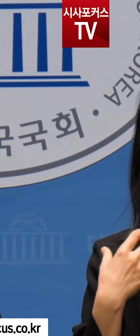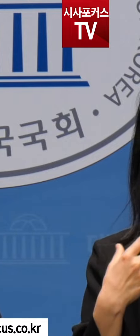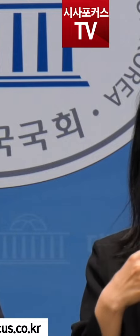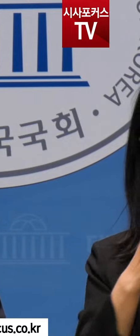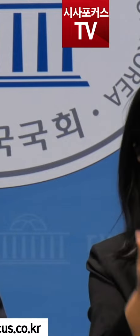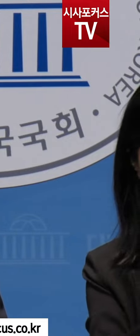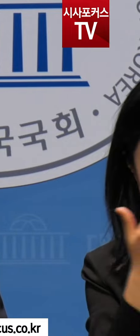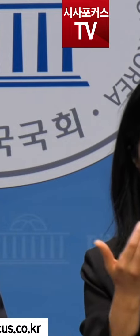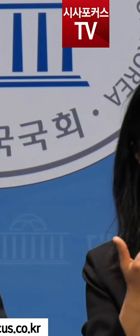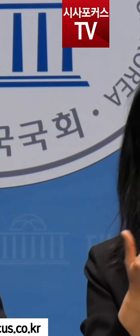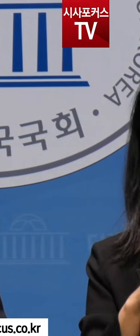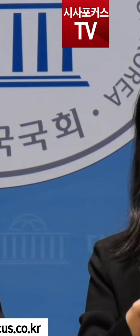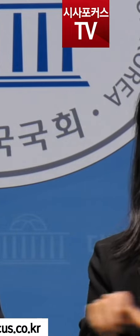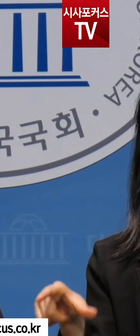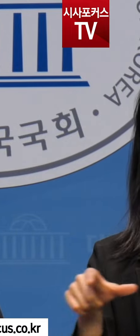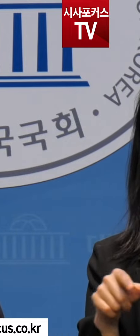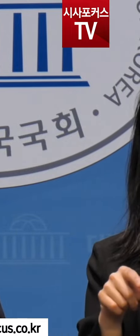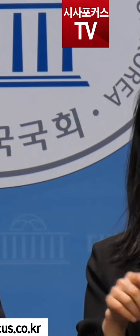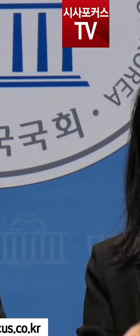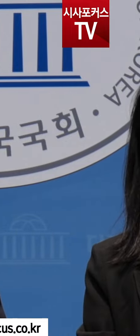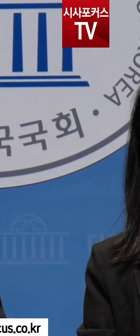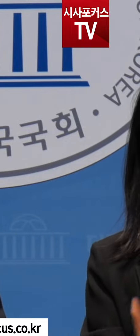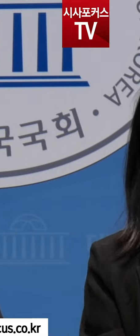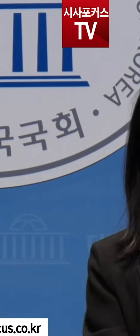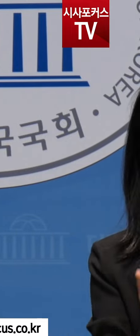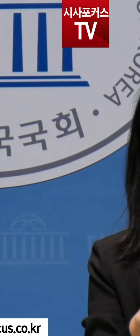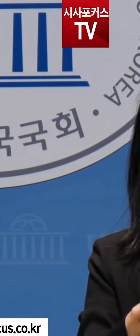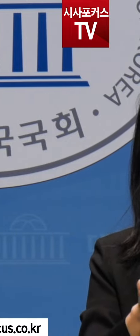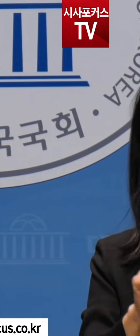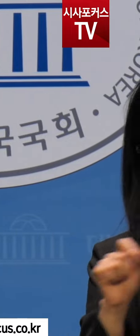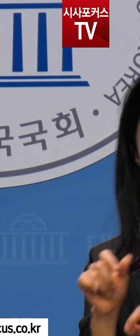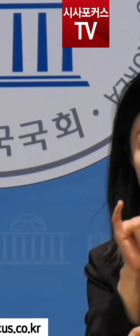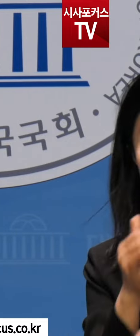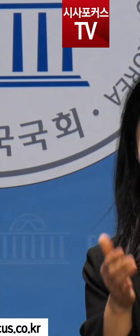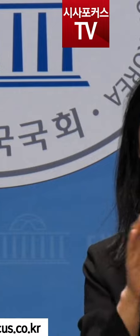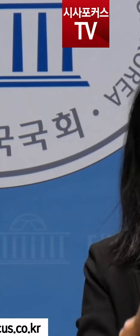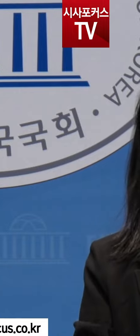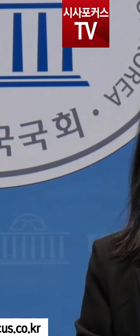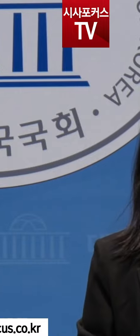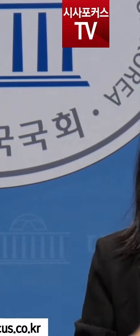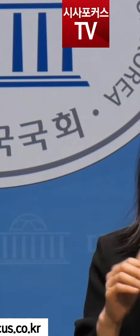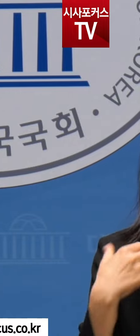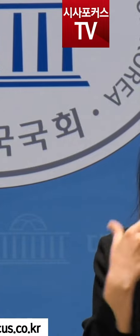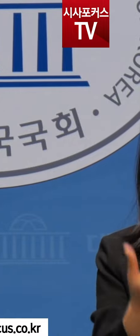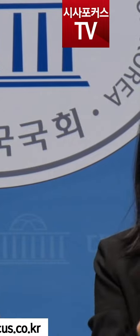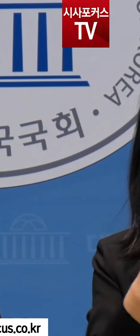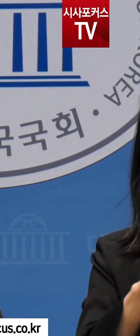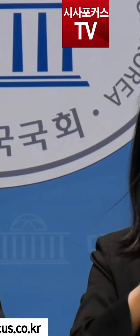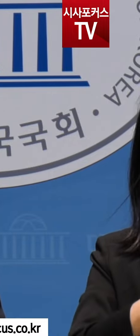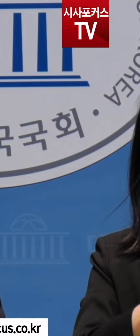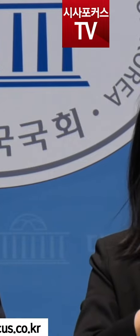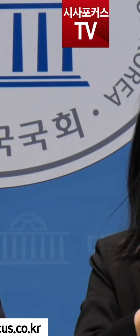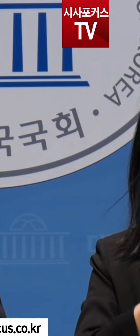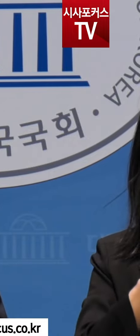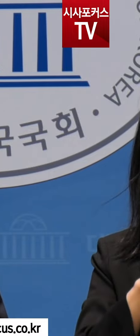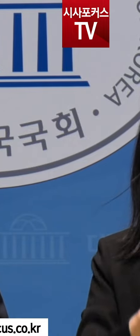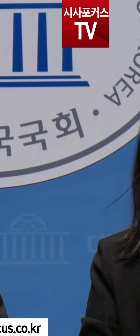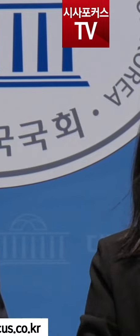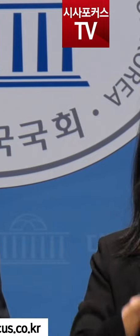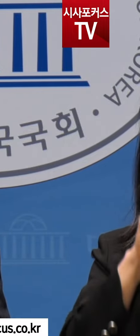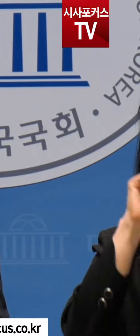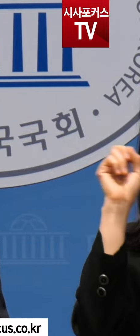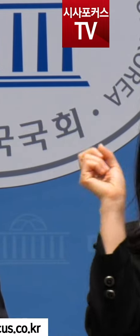것이 일반적인 관행입니다. 그럼에도 불구하고 국감 기간 중에 그것도 국정감사 하루 전날